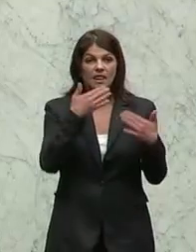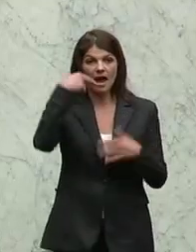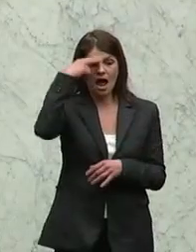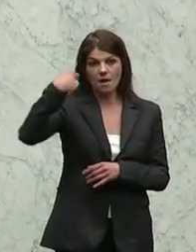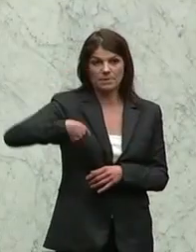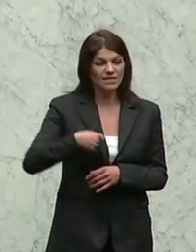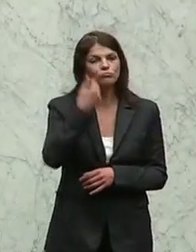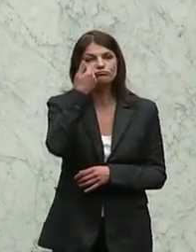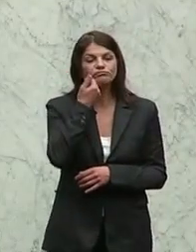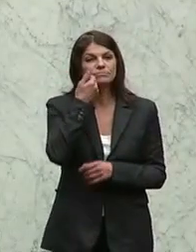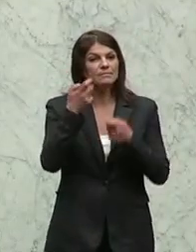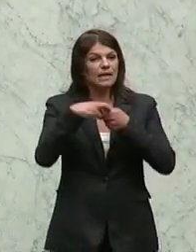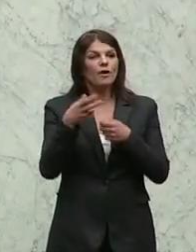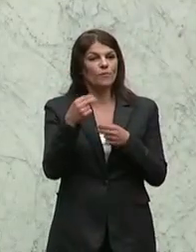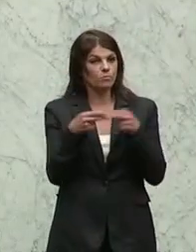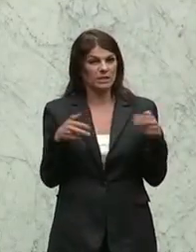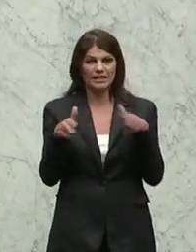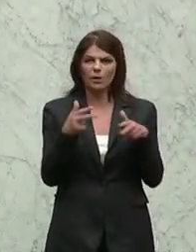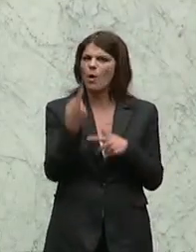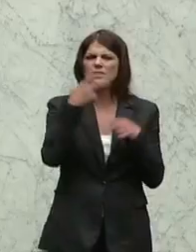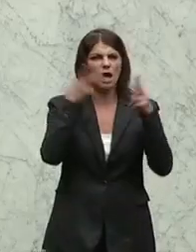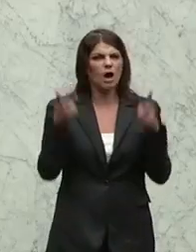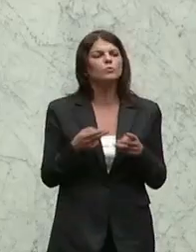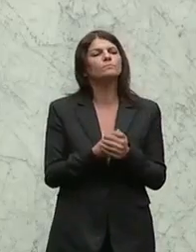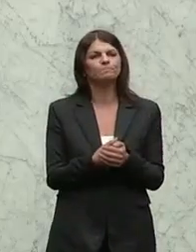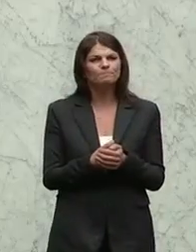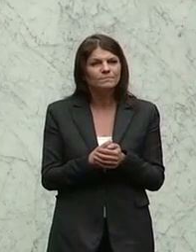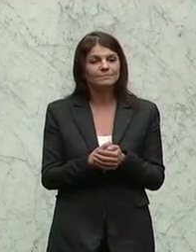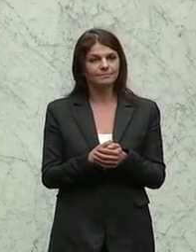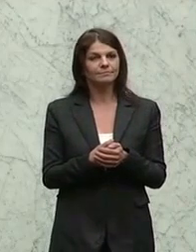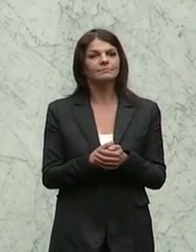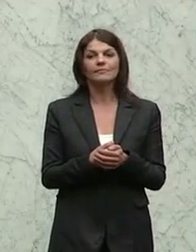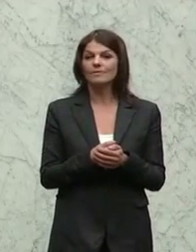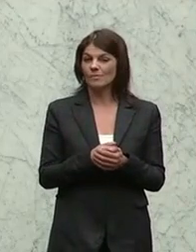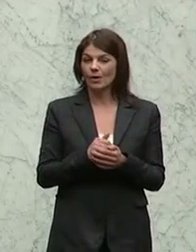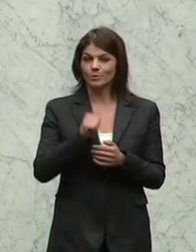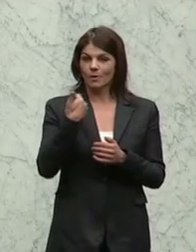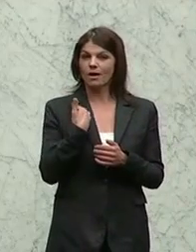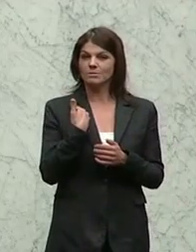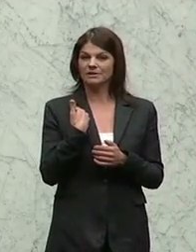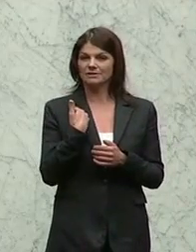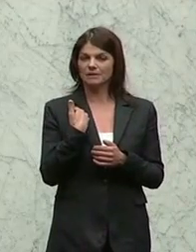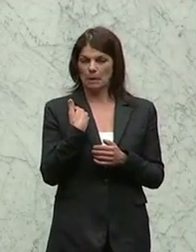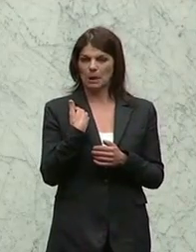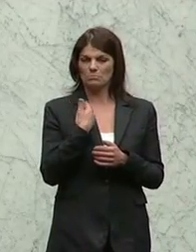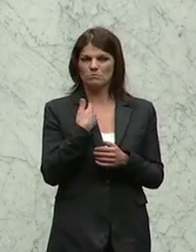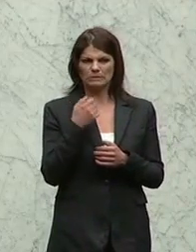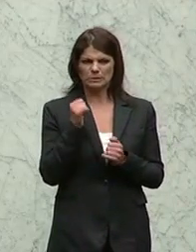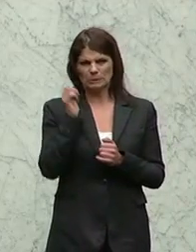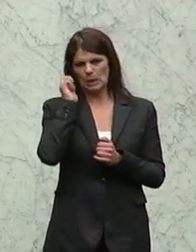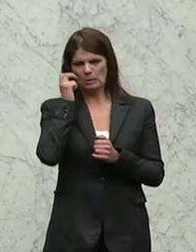Danke, Herr Präsident, geschätzte Mitglieder der Bundesregierung, Hohes Haus. Ich darf als Erstes, damit es auch eine gewisse Überlegungsphase